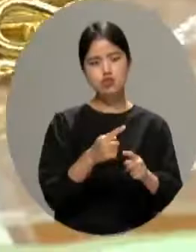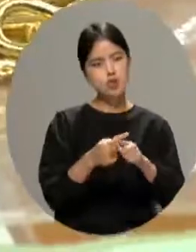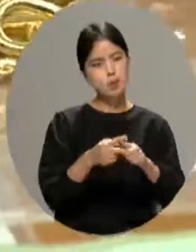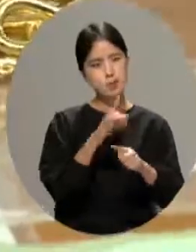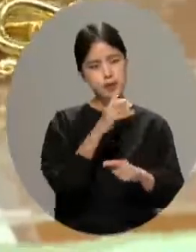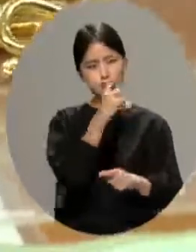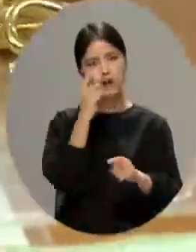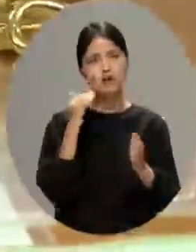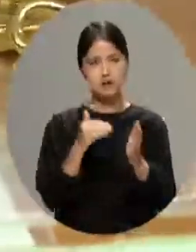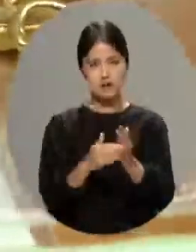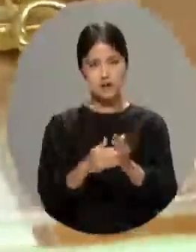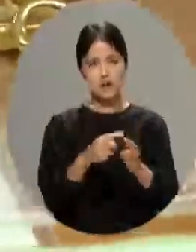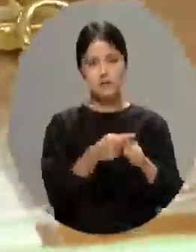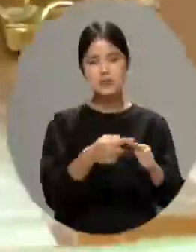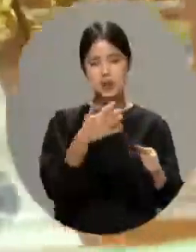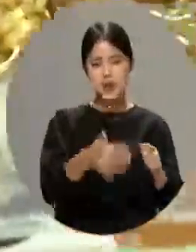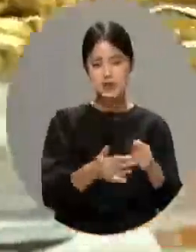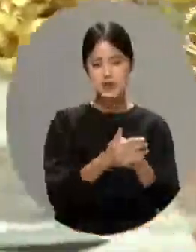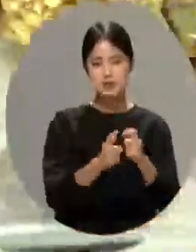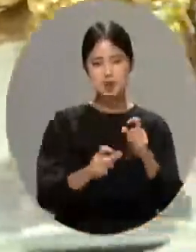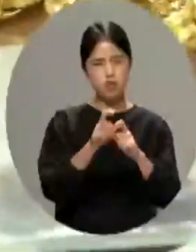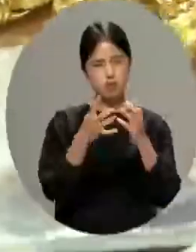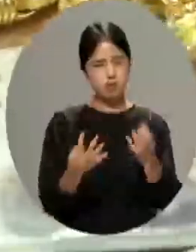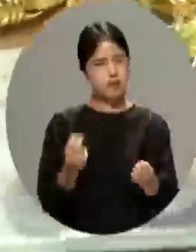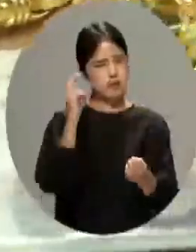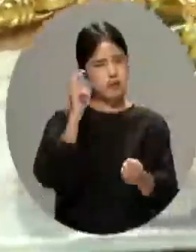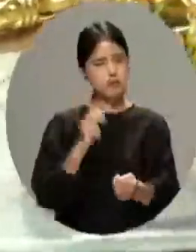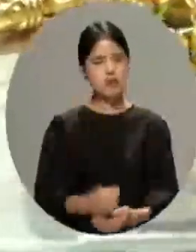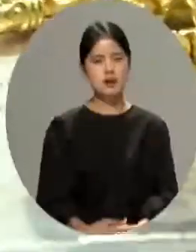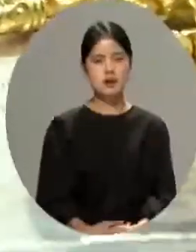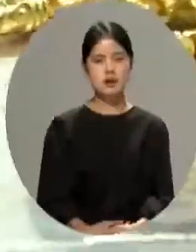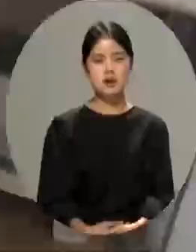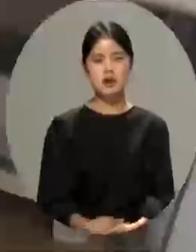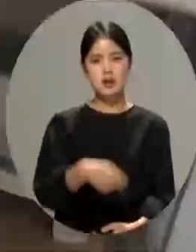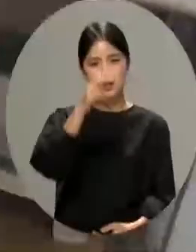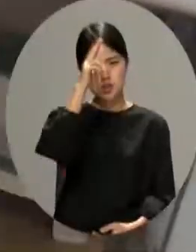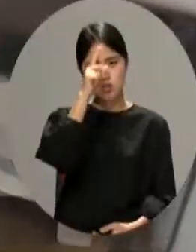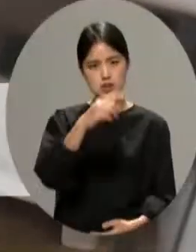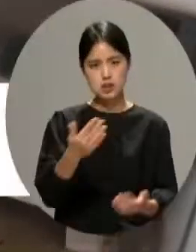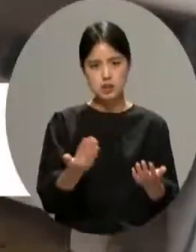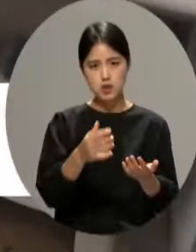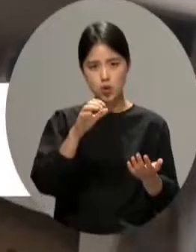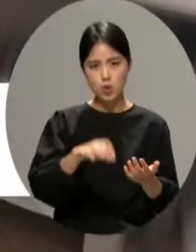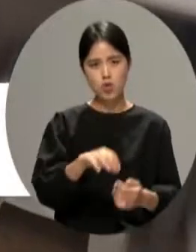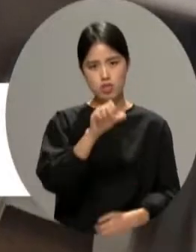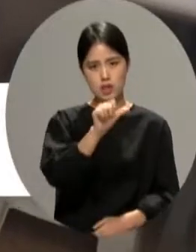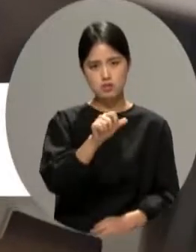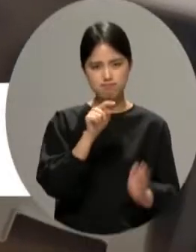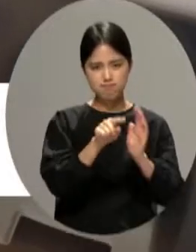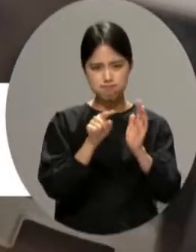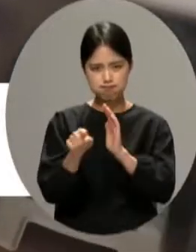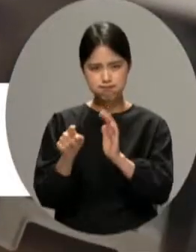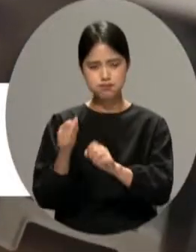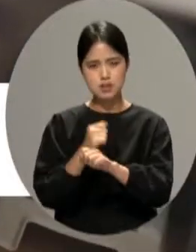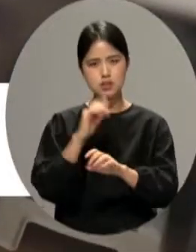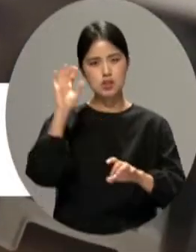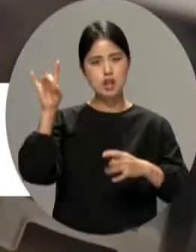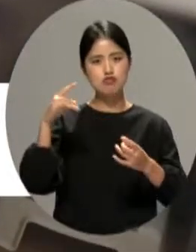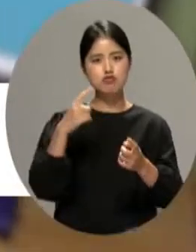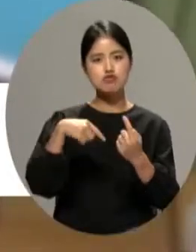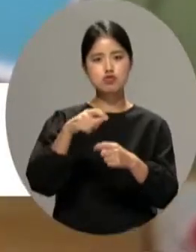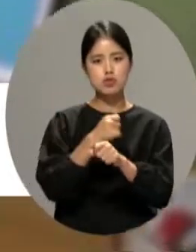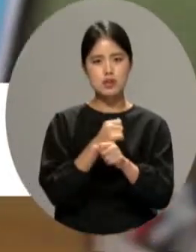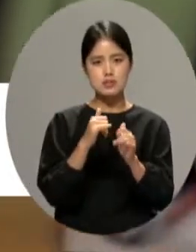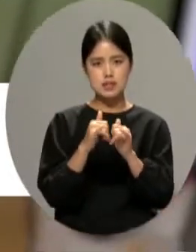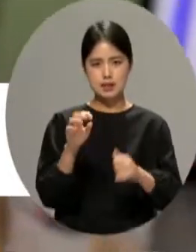판 돈의 규모는 더 클 것으로 보고 있습니다 경찰은 작업장 등 5곳을 급습해 태국인 운영자